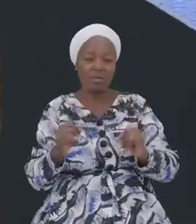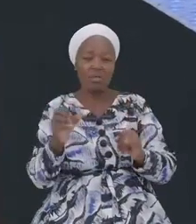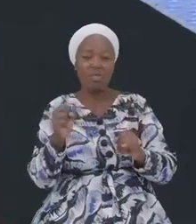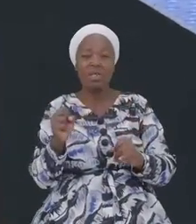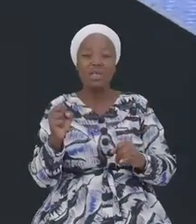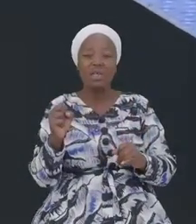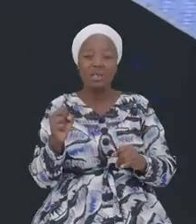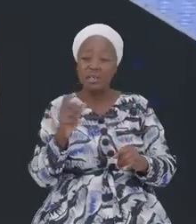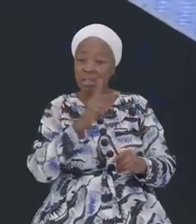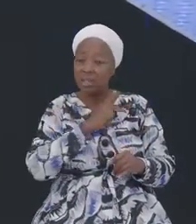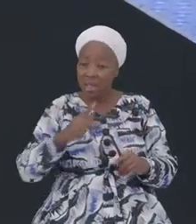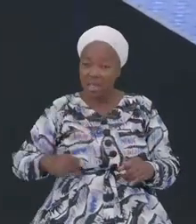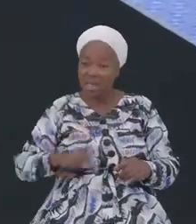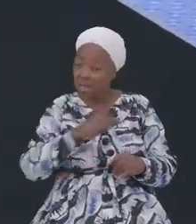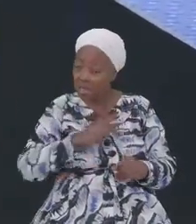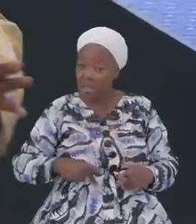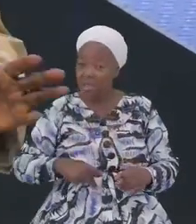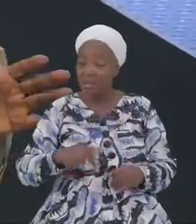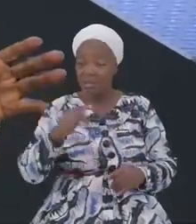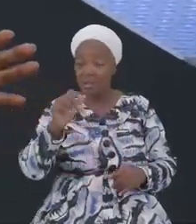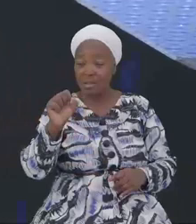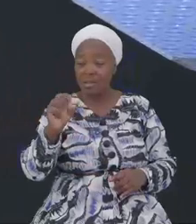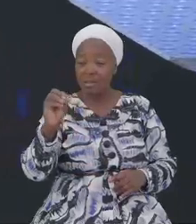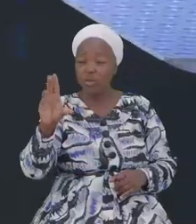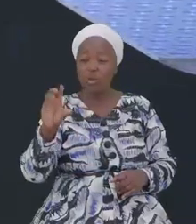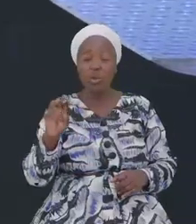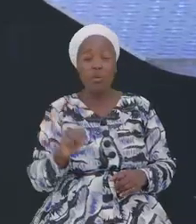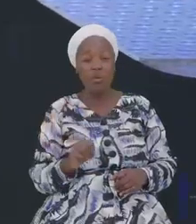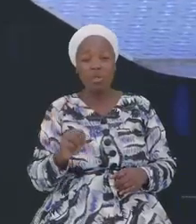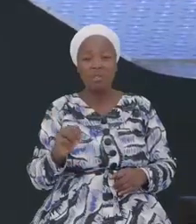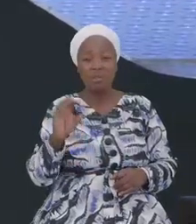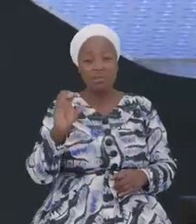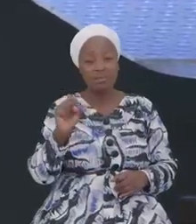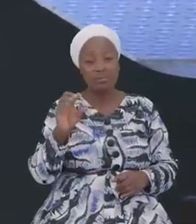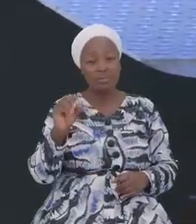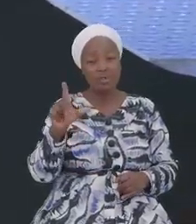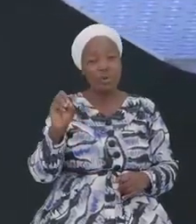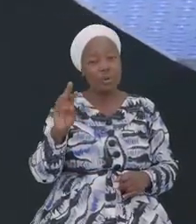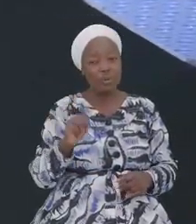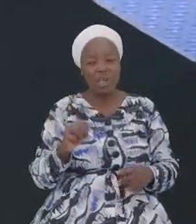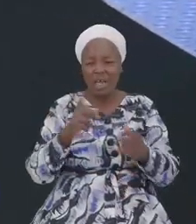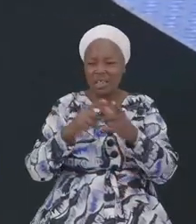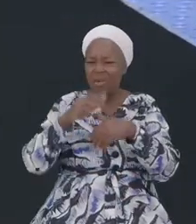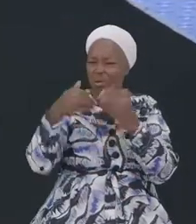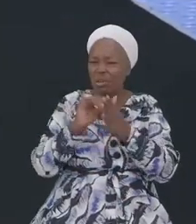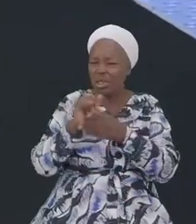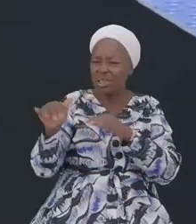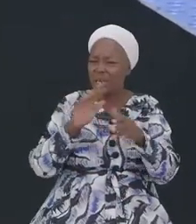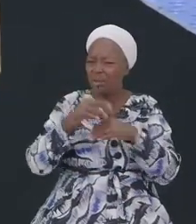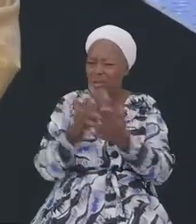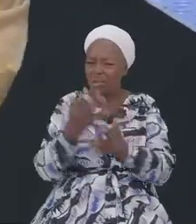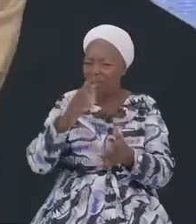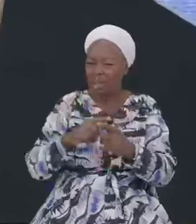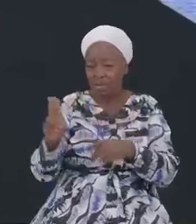roi, Salomon. À cause de tout ce qu'il avait fait et ses richesses, il a utilisé son argent, ses ressources